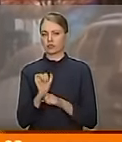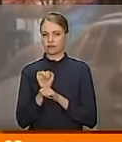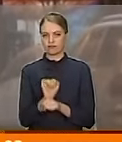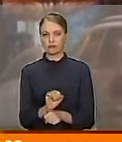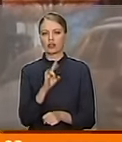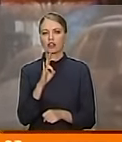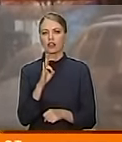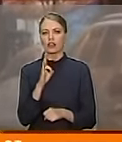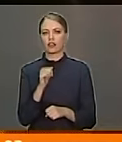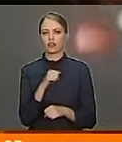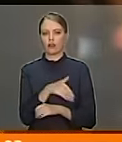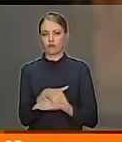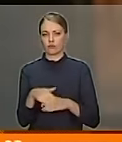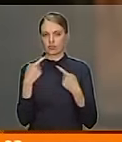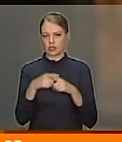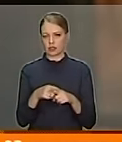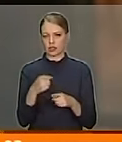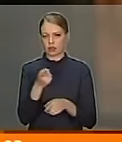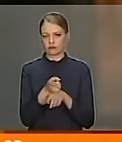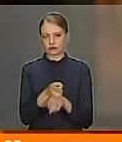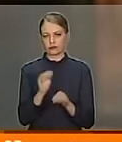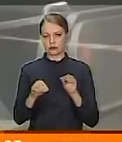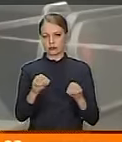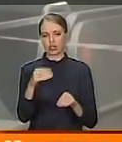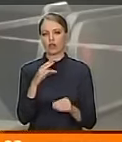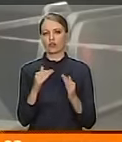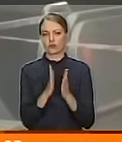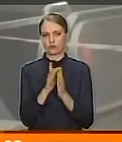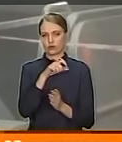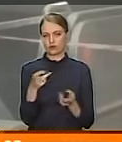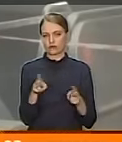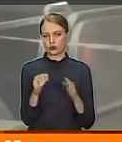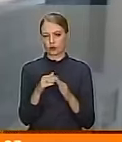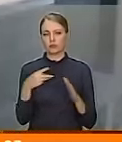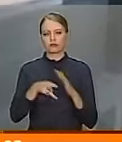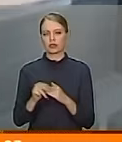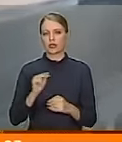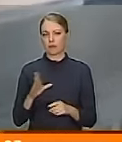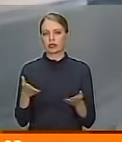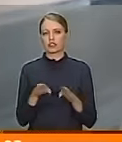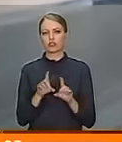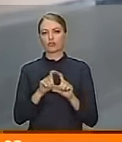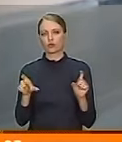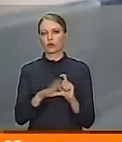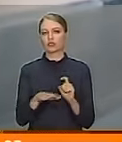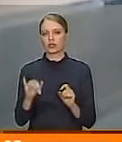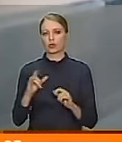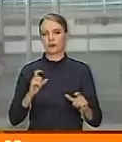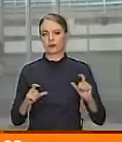вулицях панцирна техніка. Людей просять не полишати домівок. Підземка не працює, зачинені школи, дитсадки і